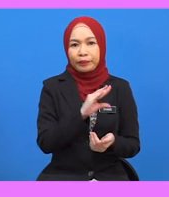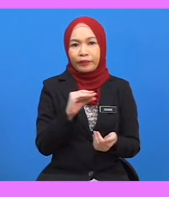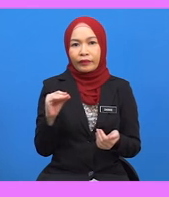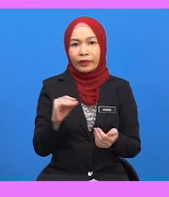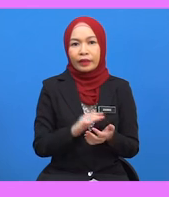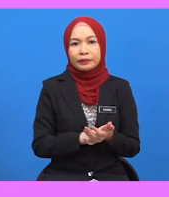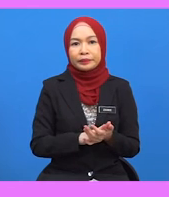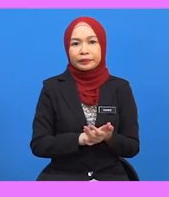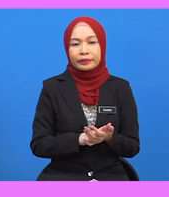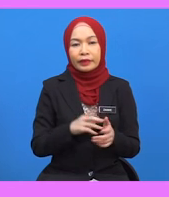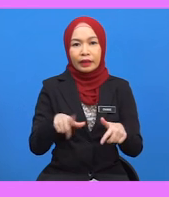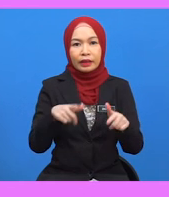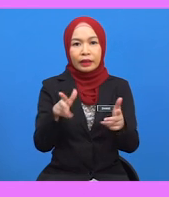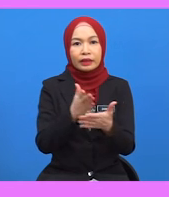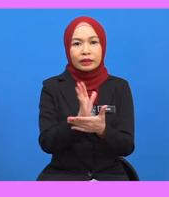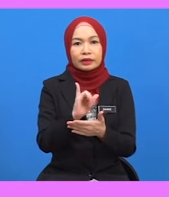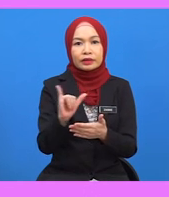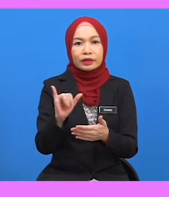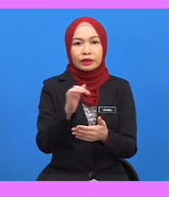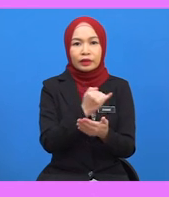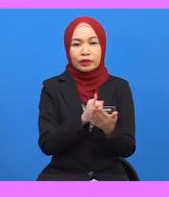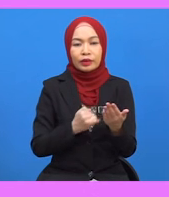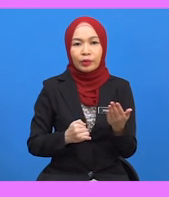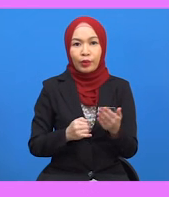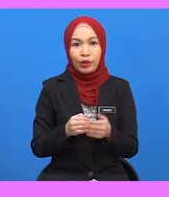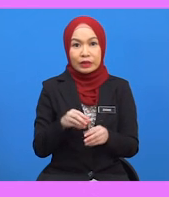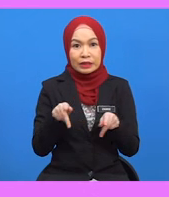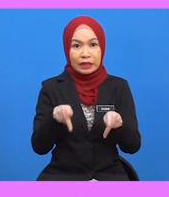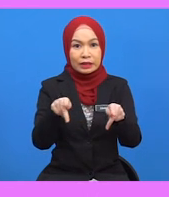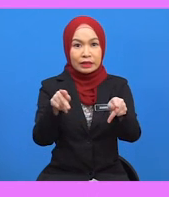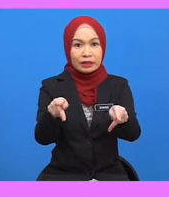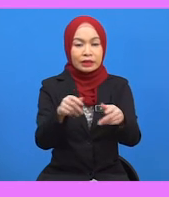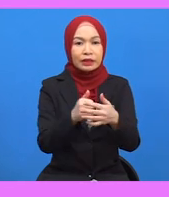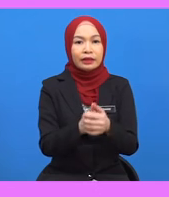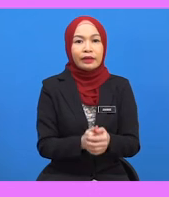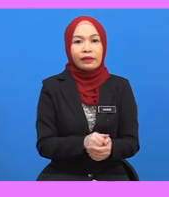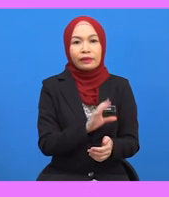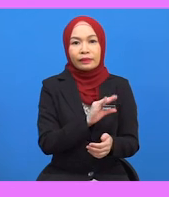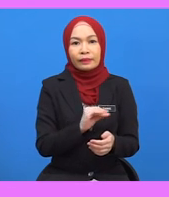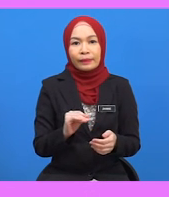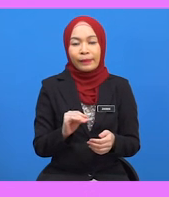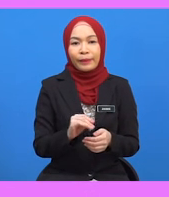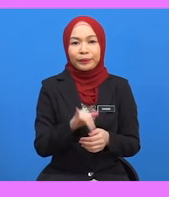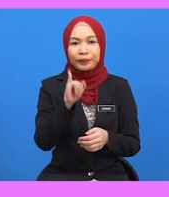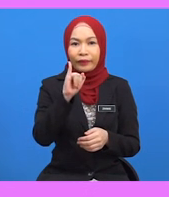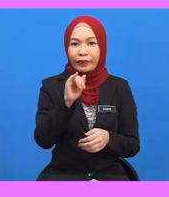simbol proses untuk setkan N sama dengan 10 dan I sama dengan